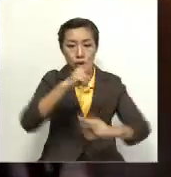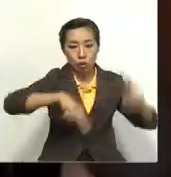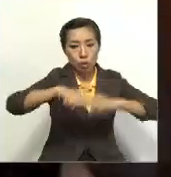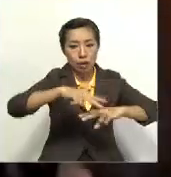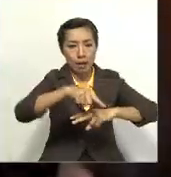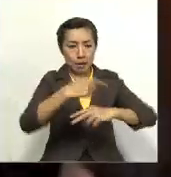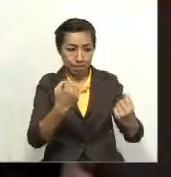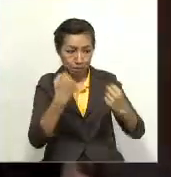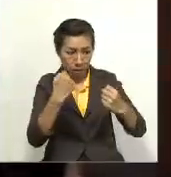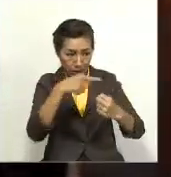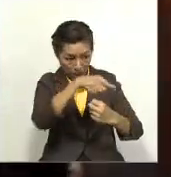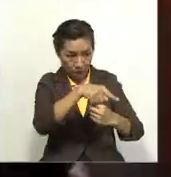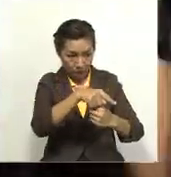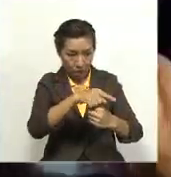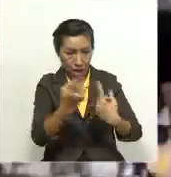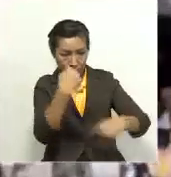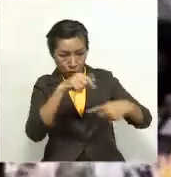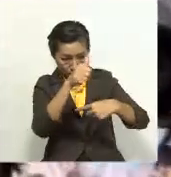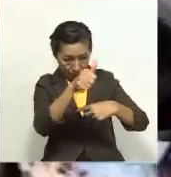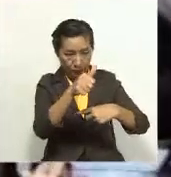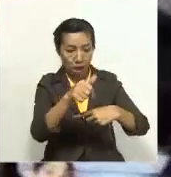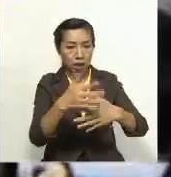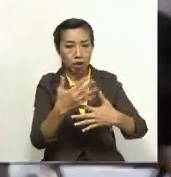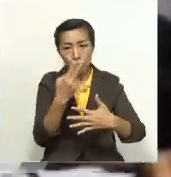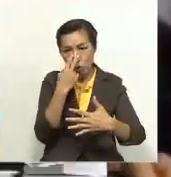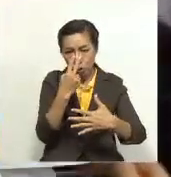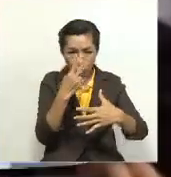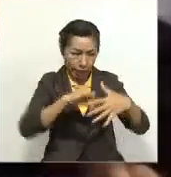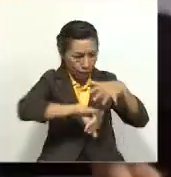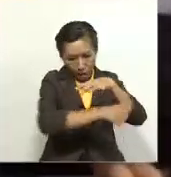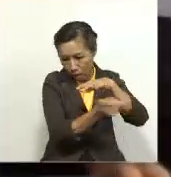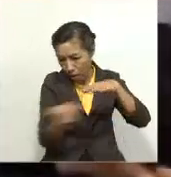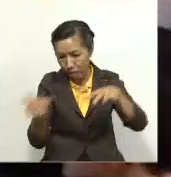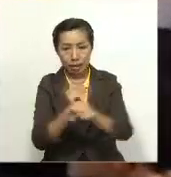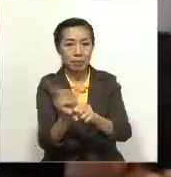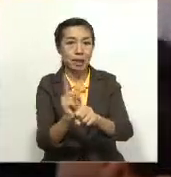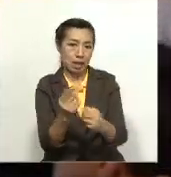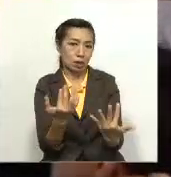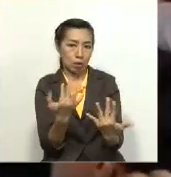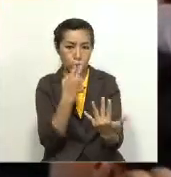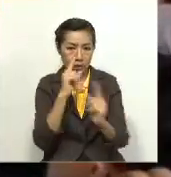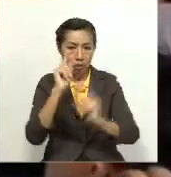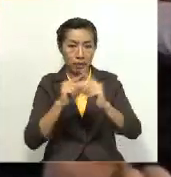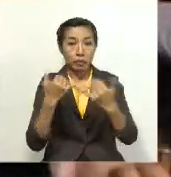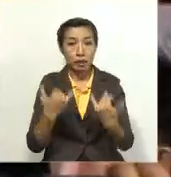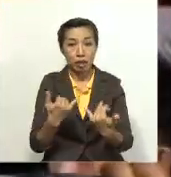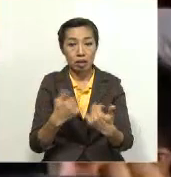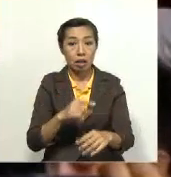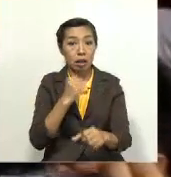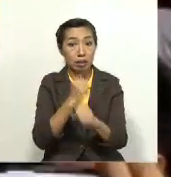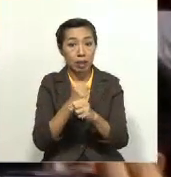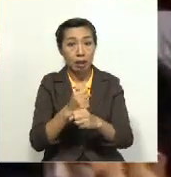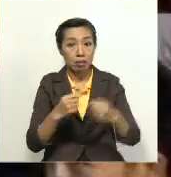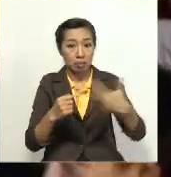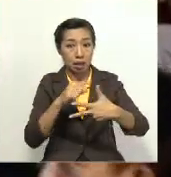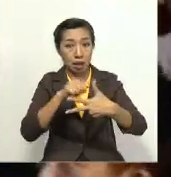ีสัยภาพพอทจะเคư้ไวได้ก่อนแล้เราจะประเมินกันเคư้รายออกไหมครั้งหนึงพารกิษที่มีู่ 3 ประเทศที่บ